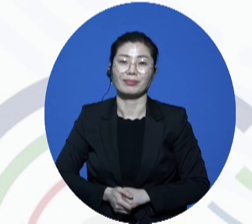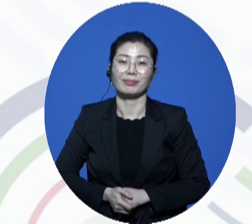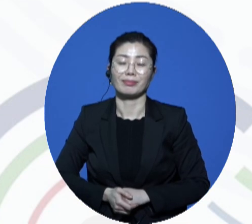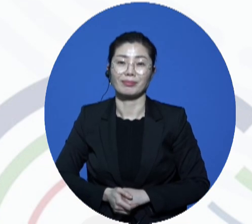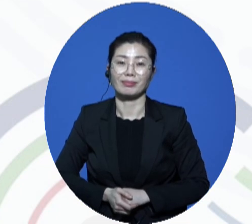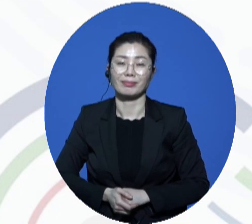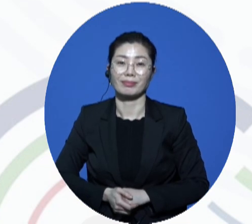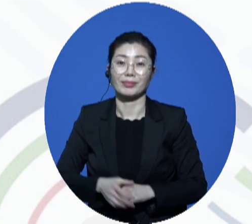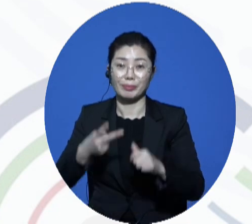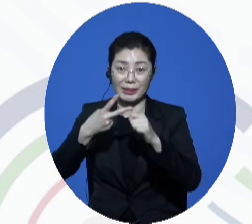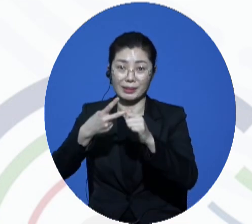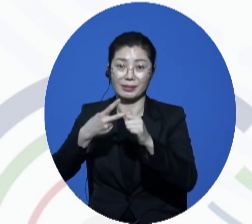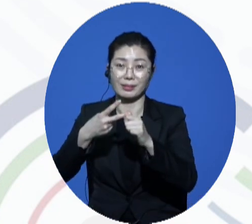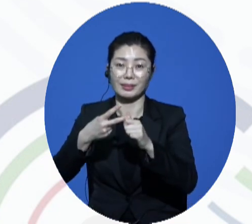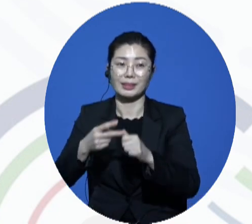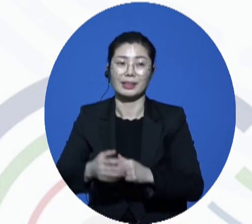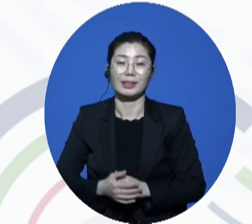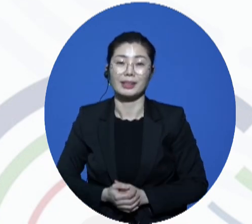대표님.